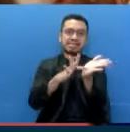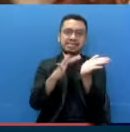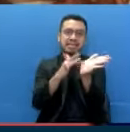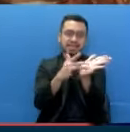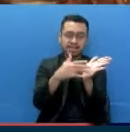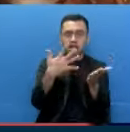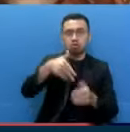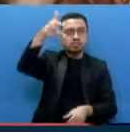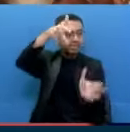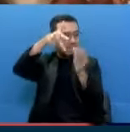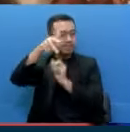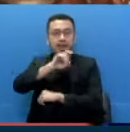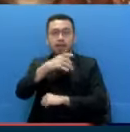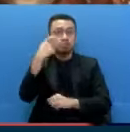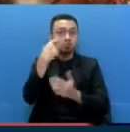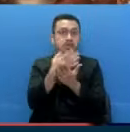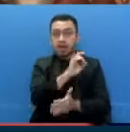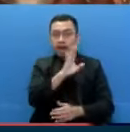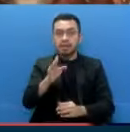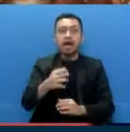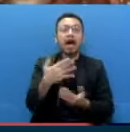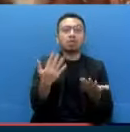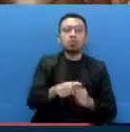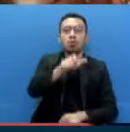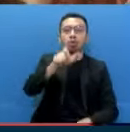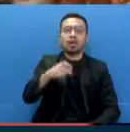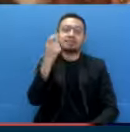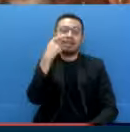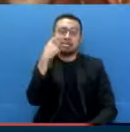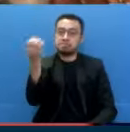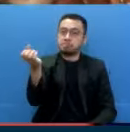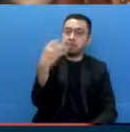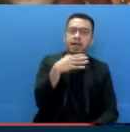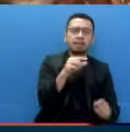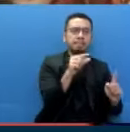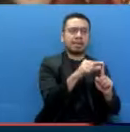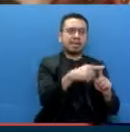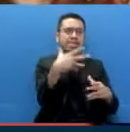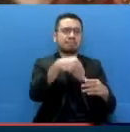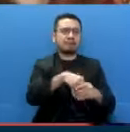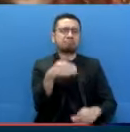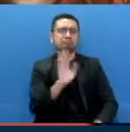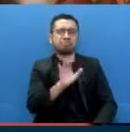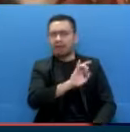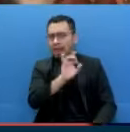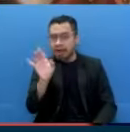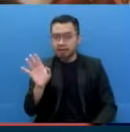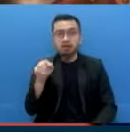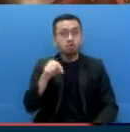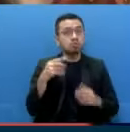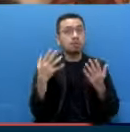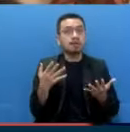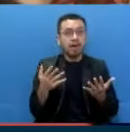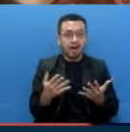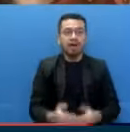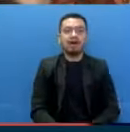banyaknya apa ee kesaksian yang meringankan yang bersangkutan yang dalam hal ini kelihatannya juga sudah di diambil oleh kepolisian maka tentu